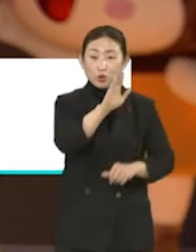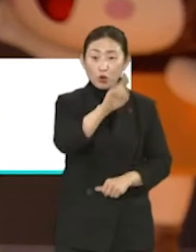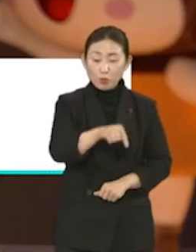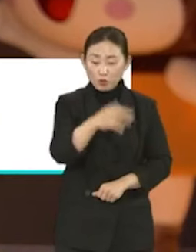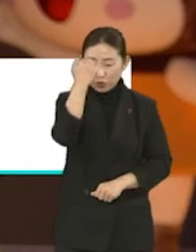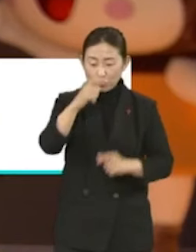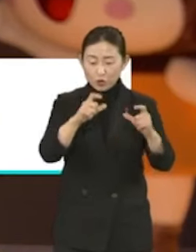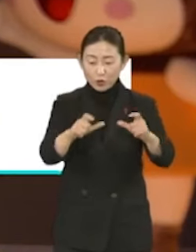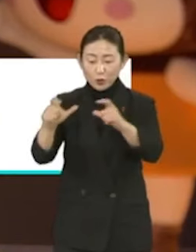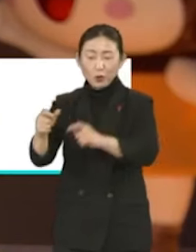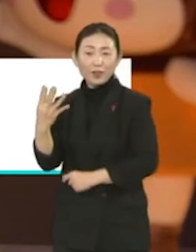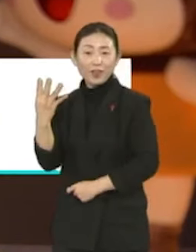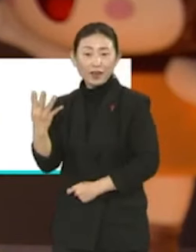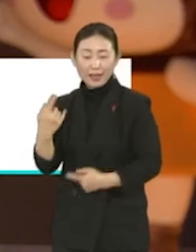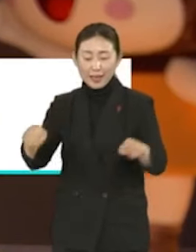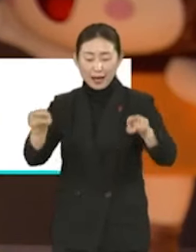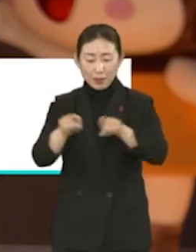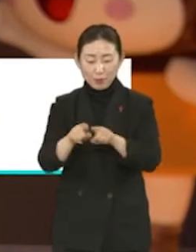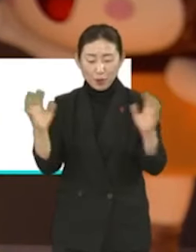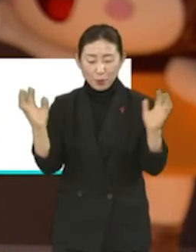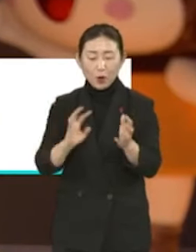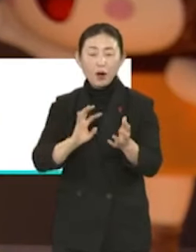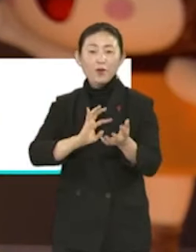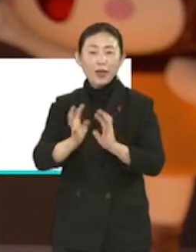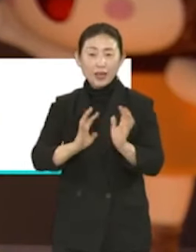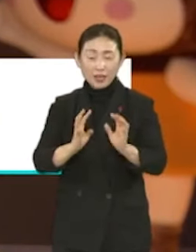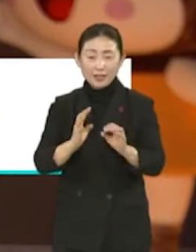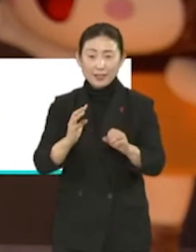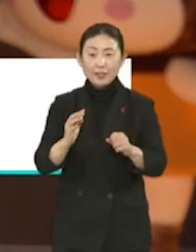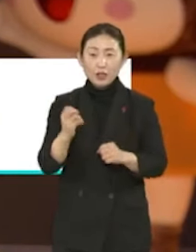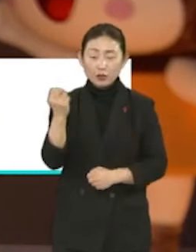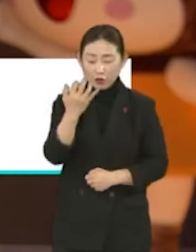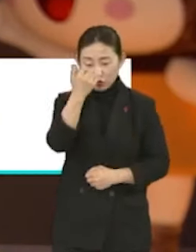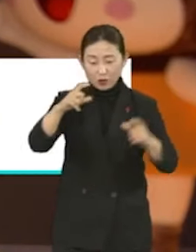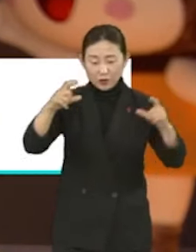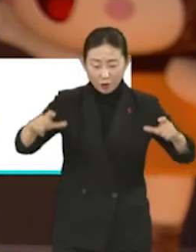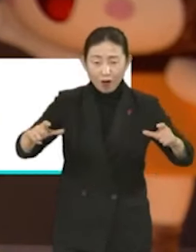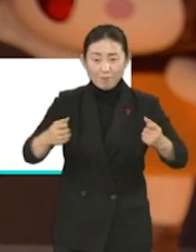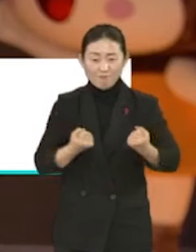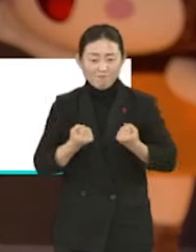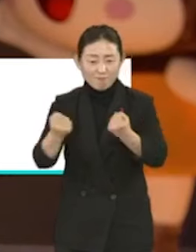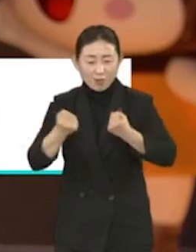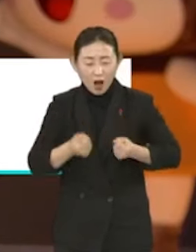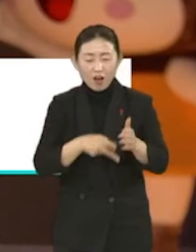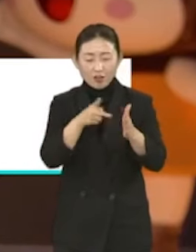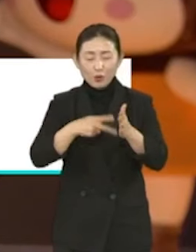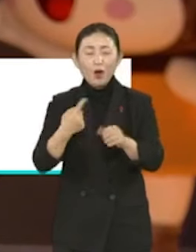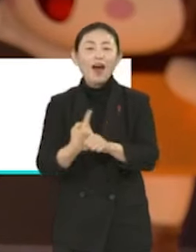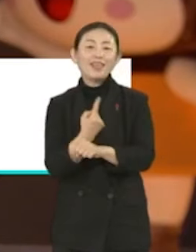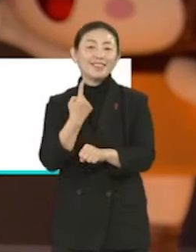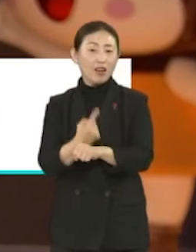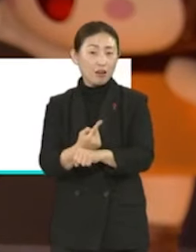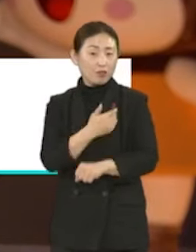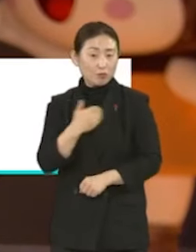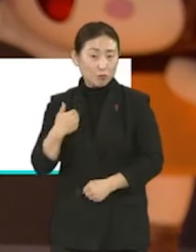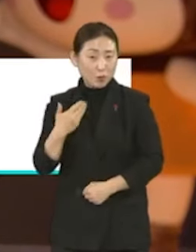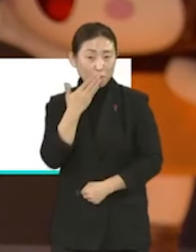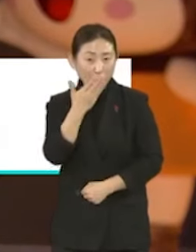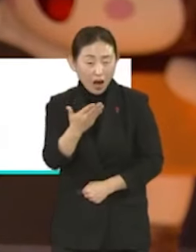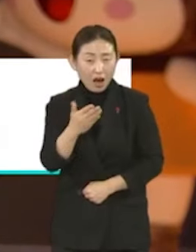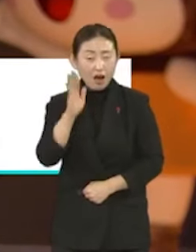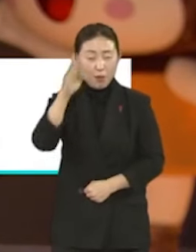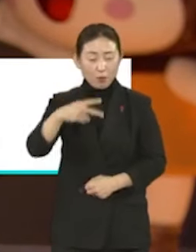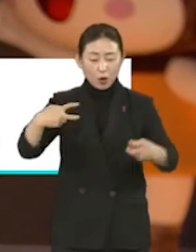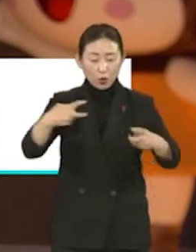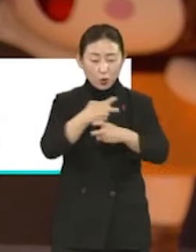4개 시도가 회의를 열고 1시간 생활권 건설에 힘을 모으기로 했는데요. 특히 철도와 고속도로 등 충청권의